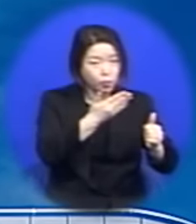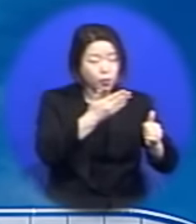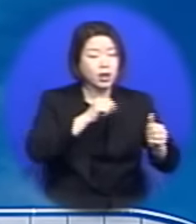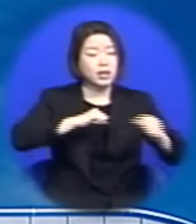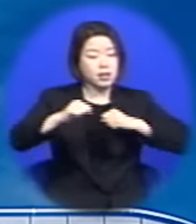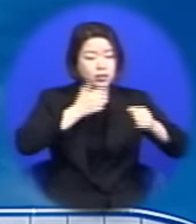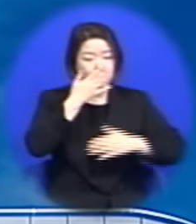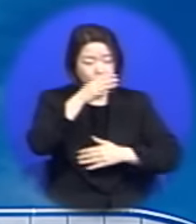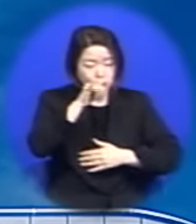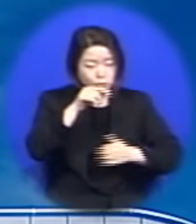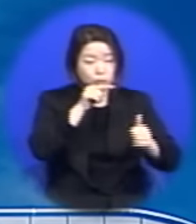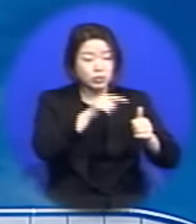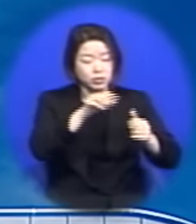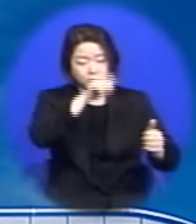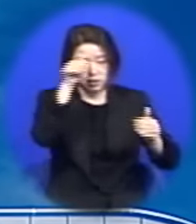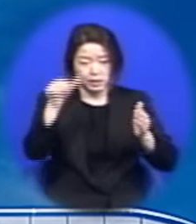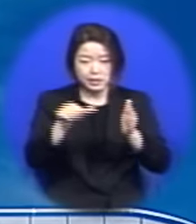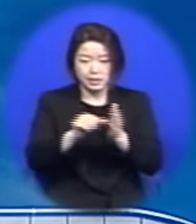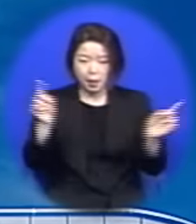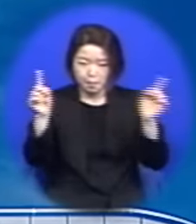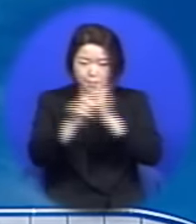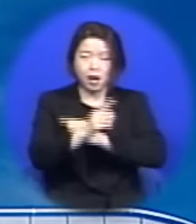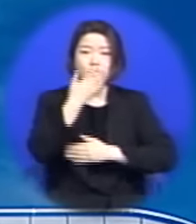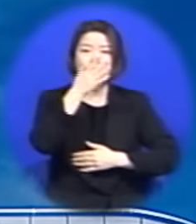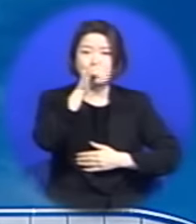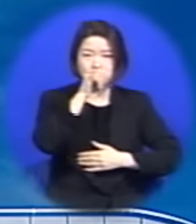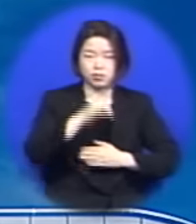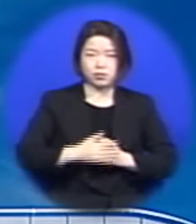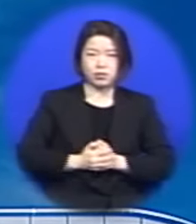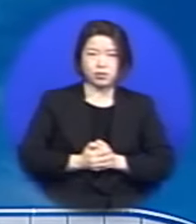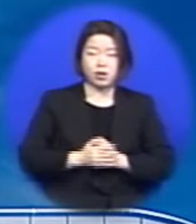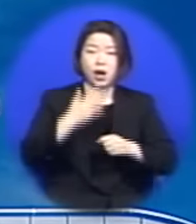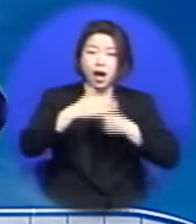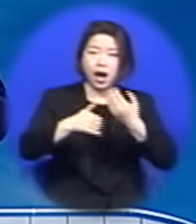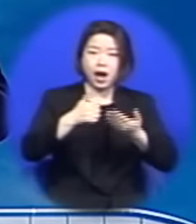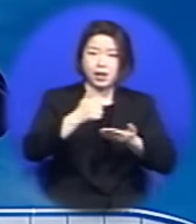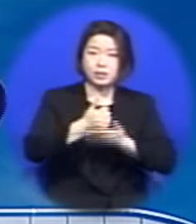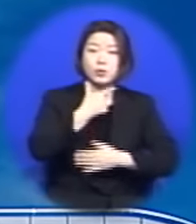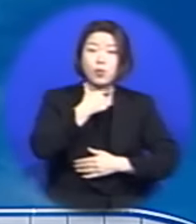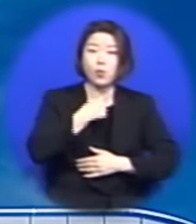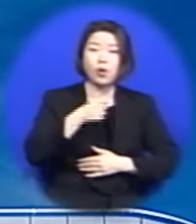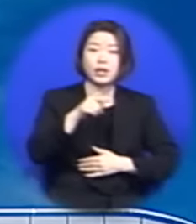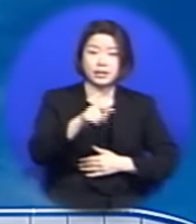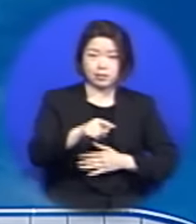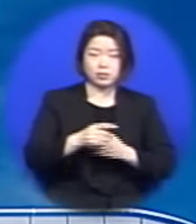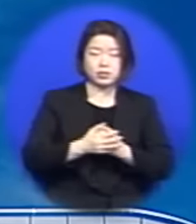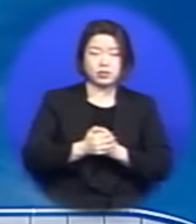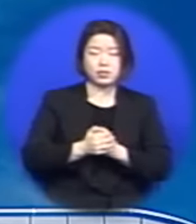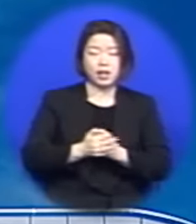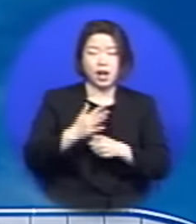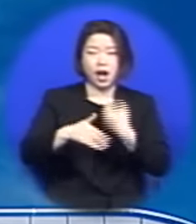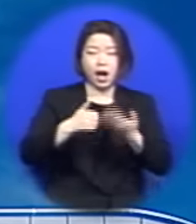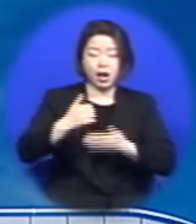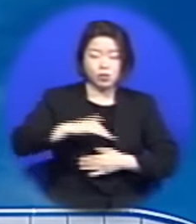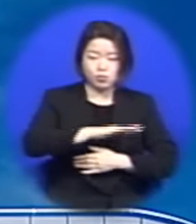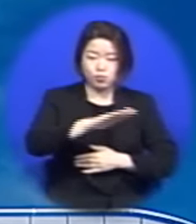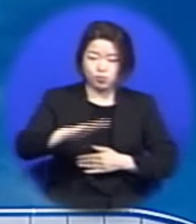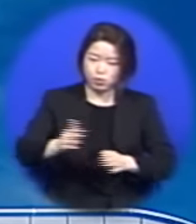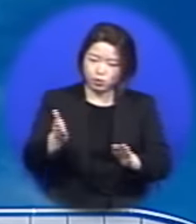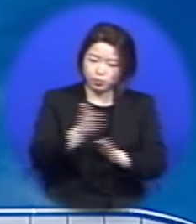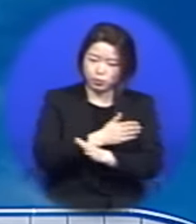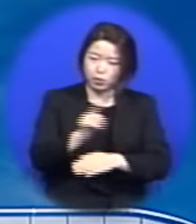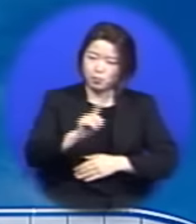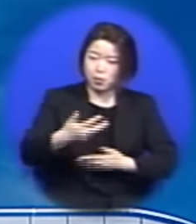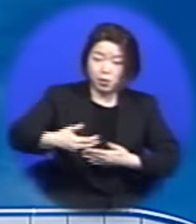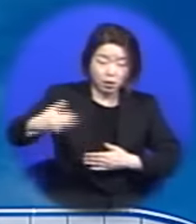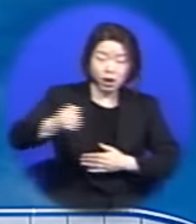바꾸실 수 있어요 하나님이 원하시는 것은 하나님이 우리에게서 뭘